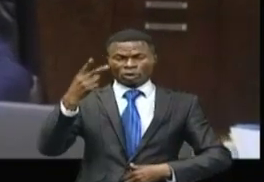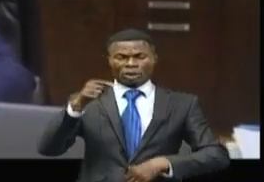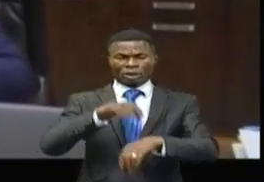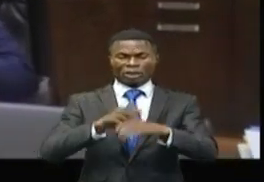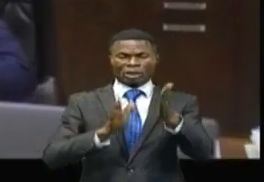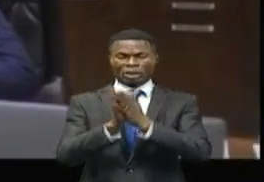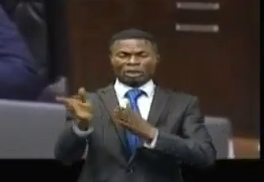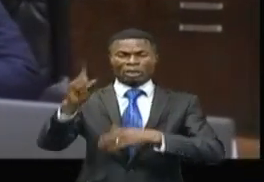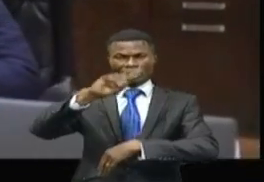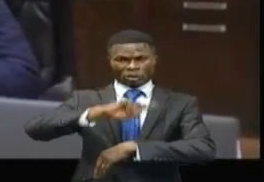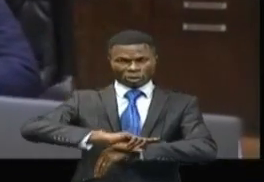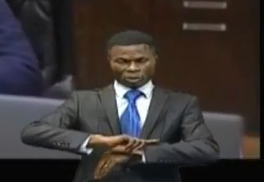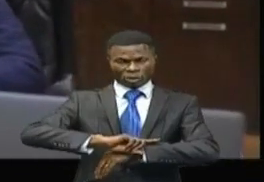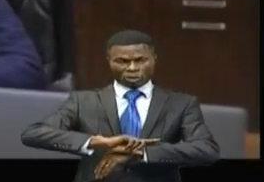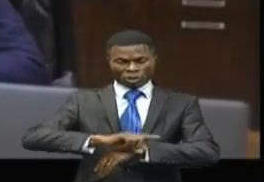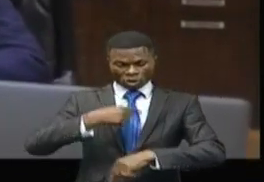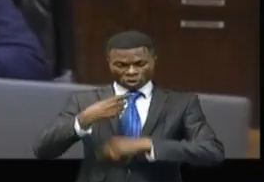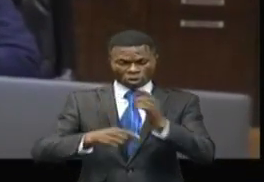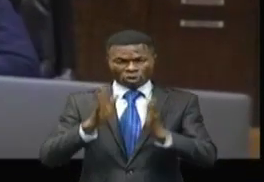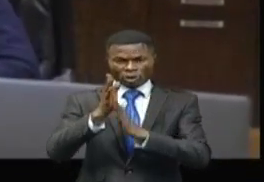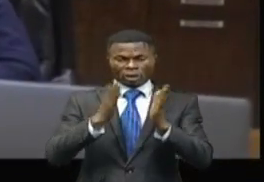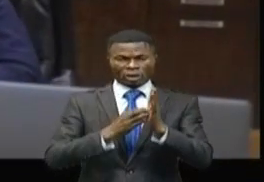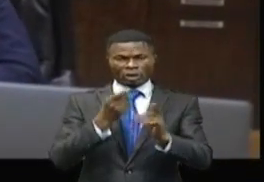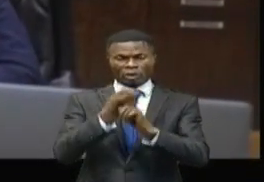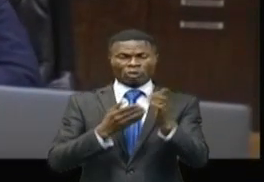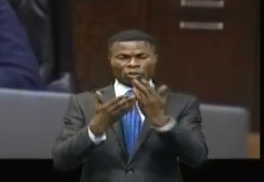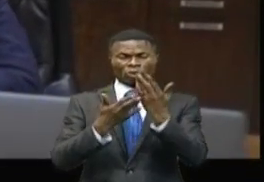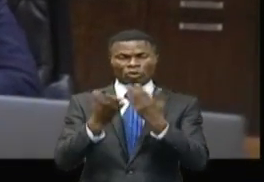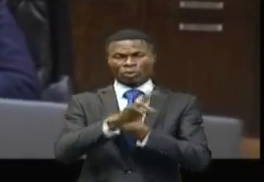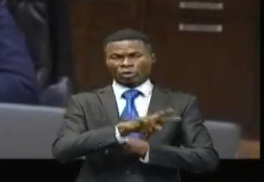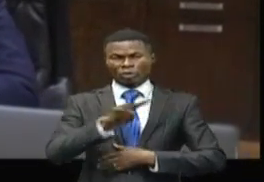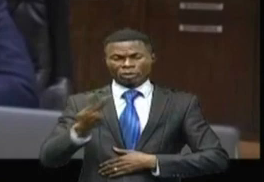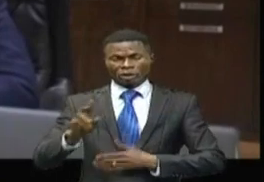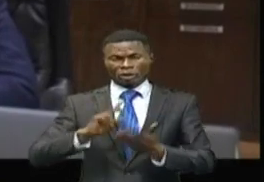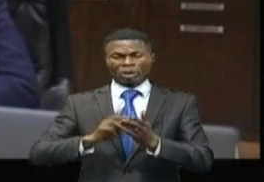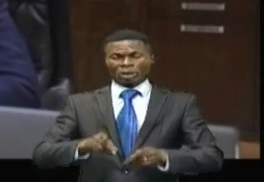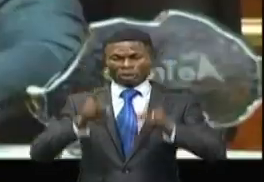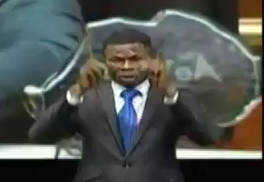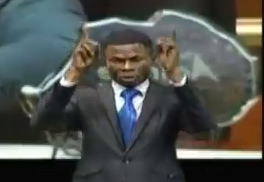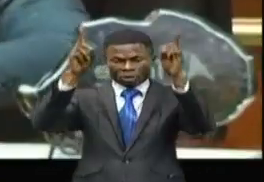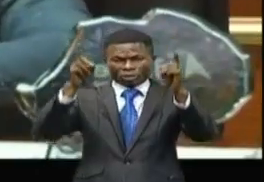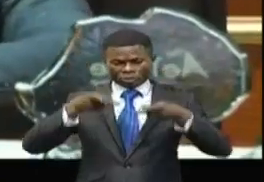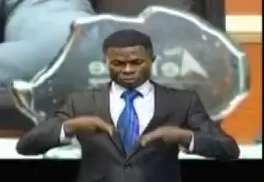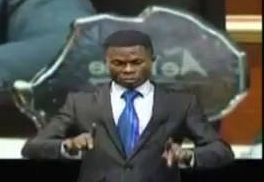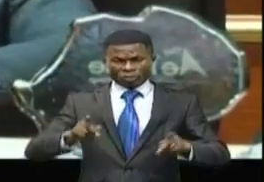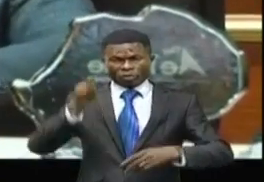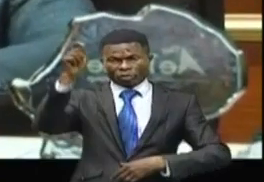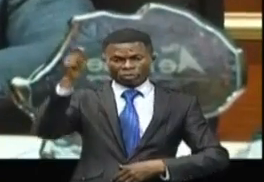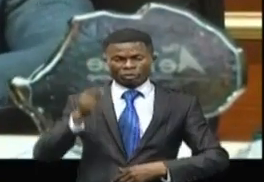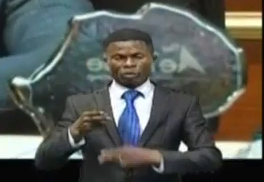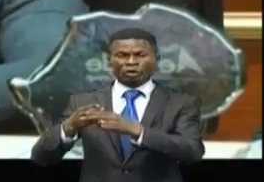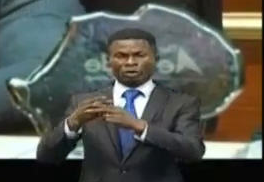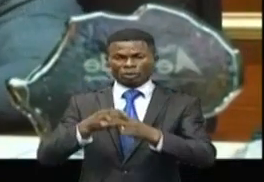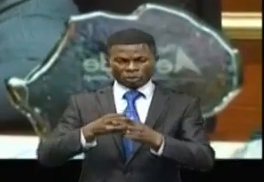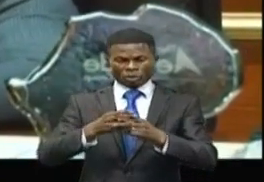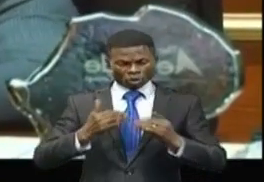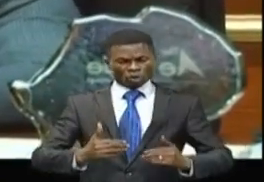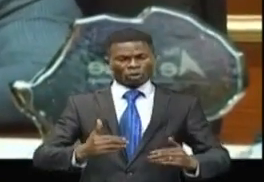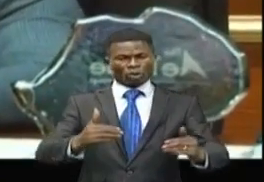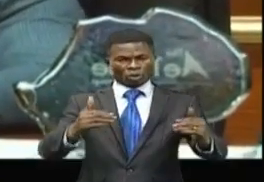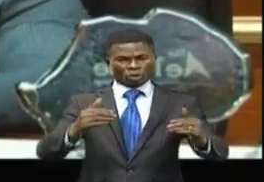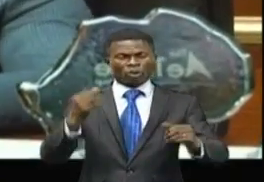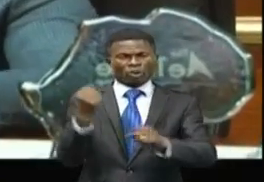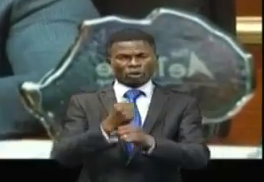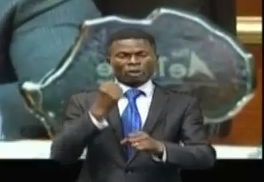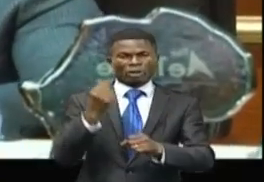15 jours prénoms courts les 19 ou 2022 ces progressions permettra à nos forces dé sécurité des poursuivre les